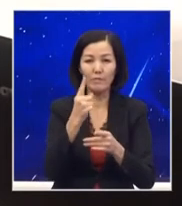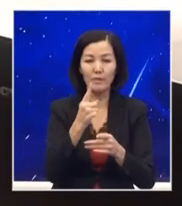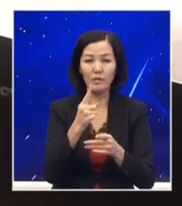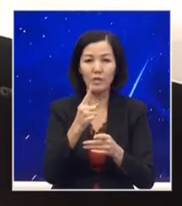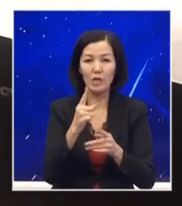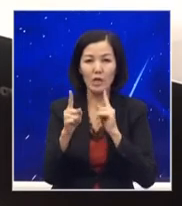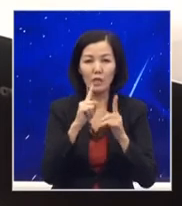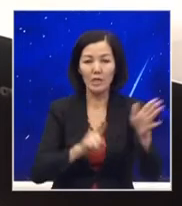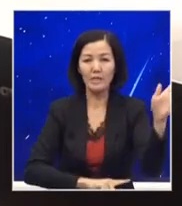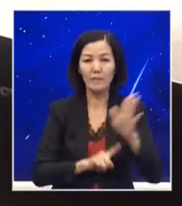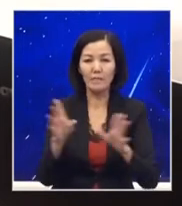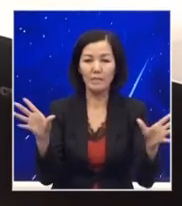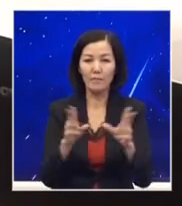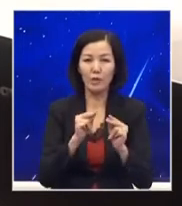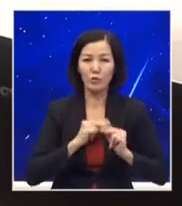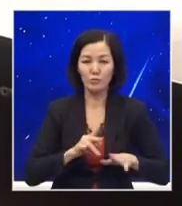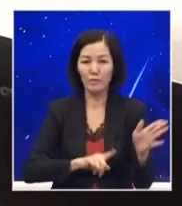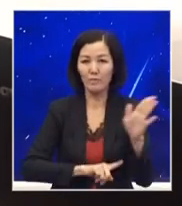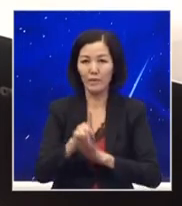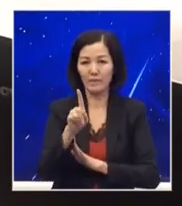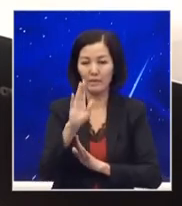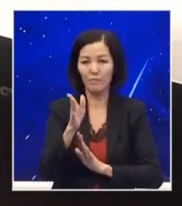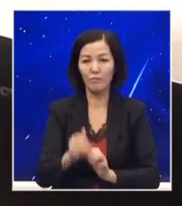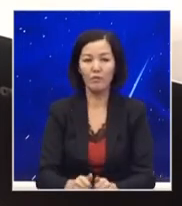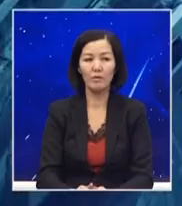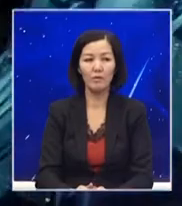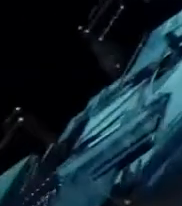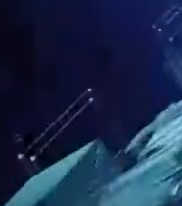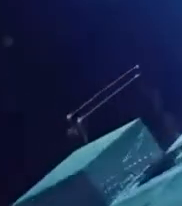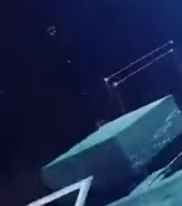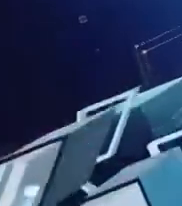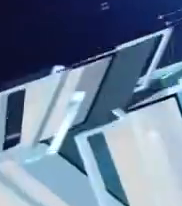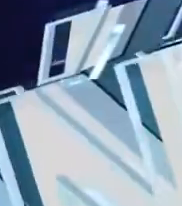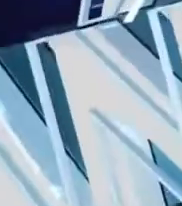сессиядан бастап қоян қолтық жұмысымызды бастайық.